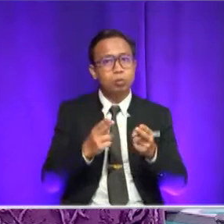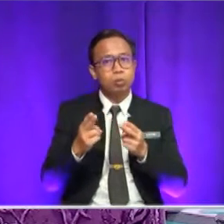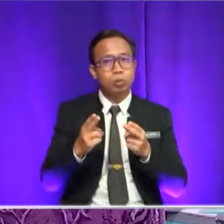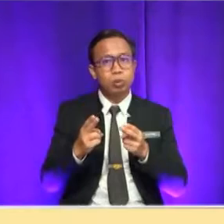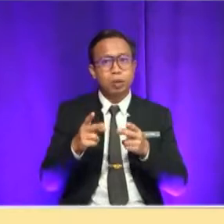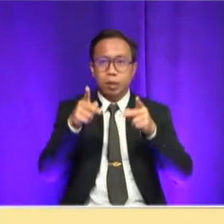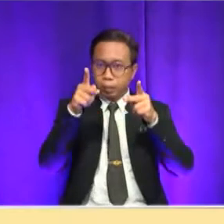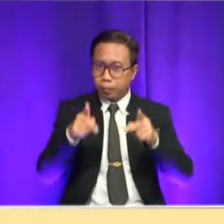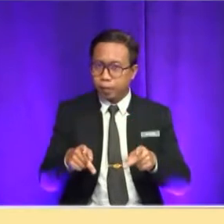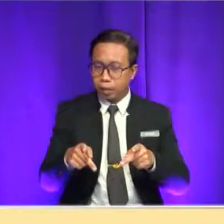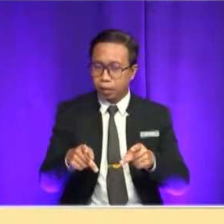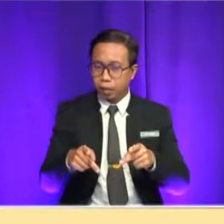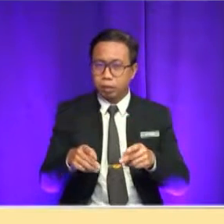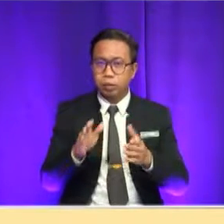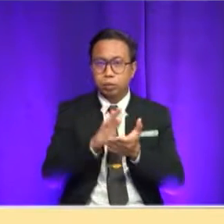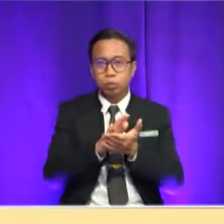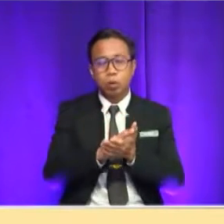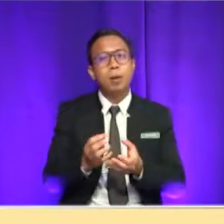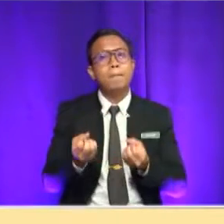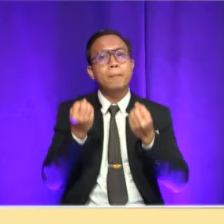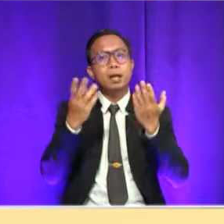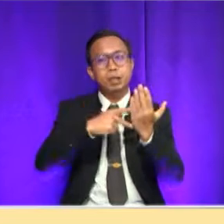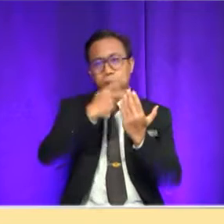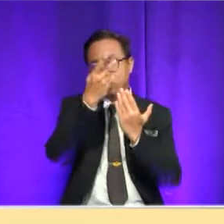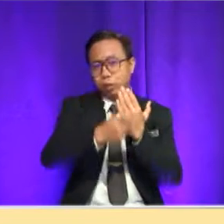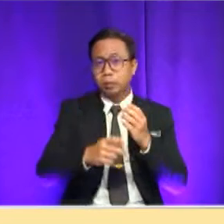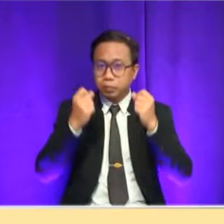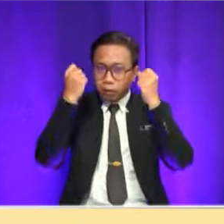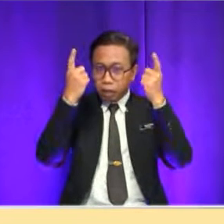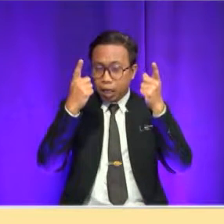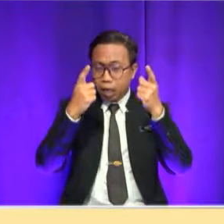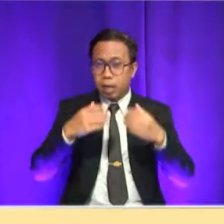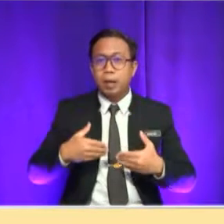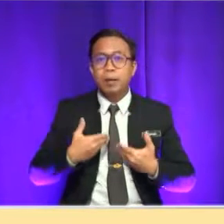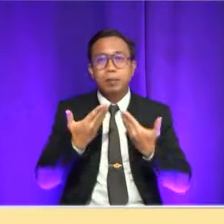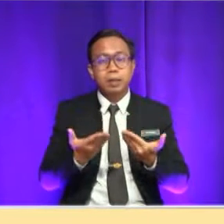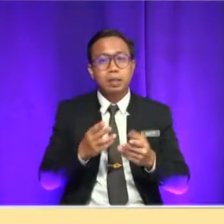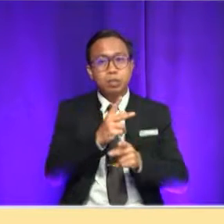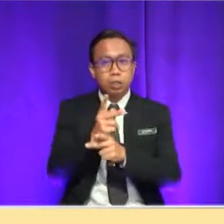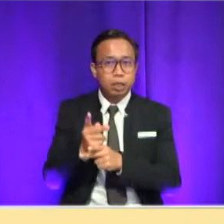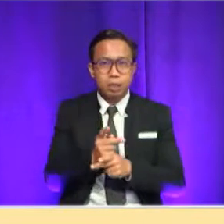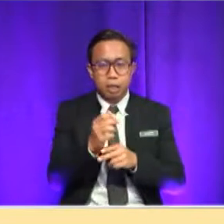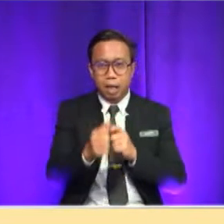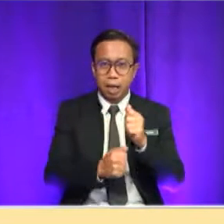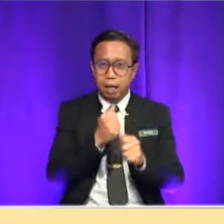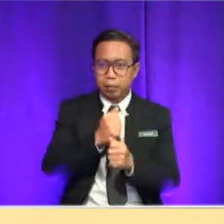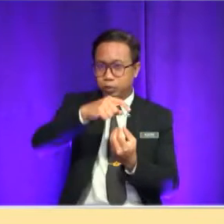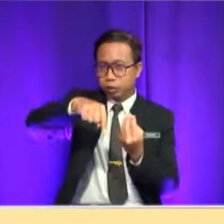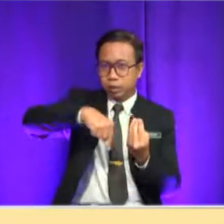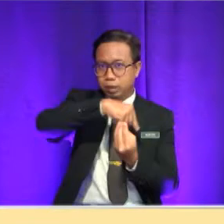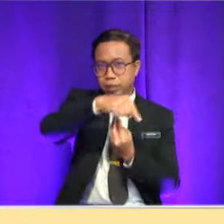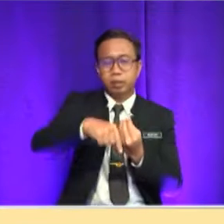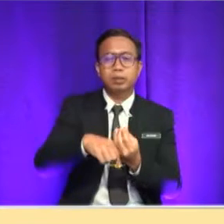pihak sekolah perlu mengadakan lebih banyak program kesedaran tentang kepentingan penjagaan alam sekitar. Ha, ini